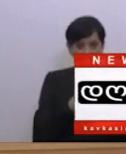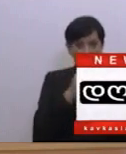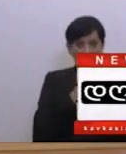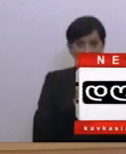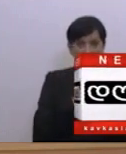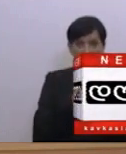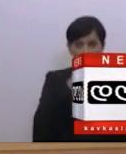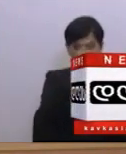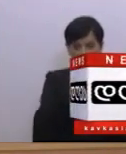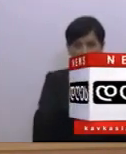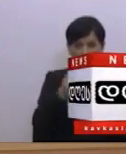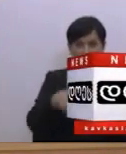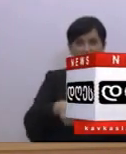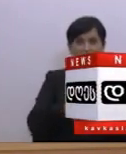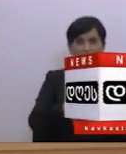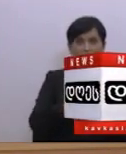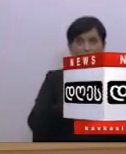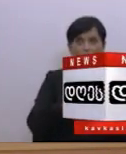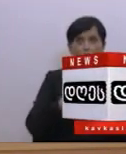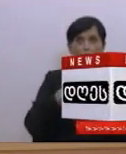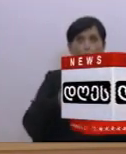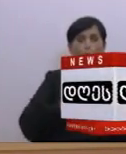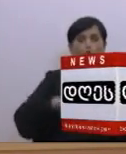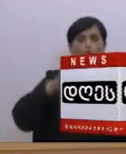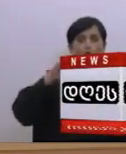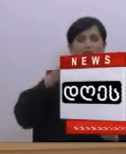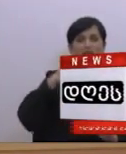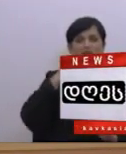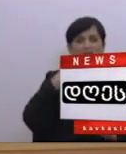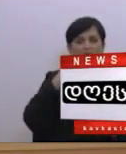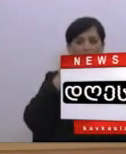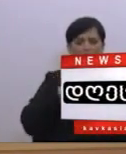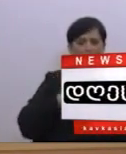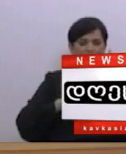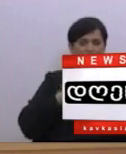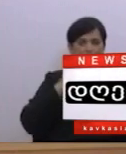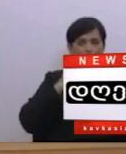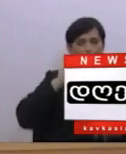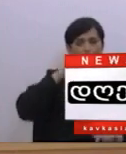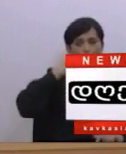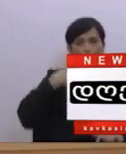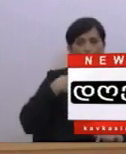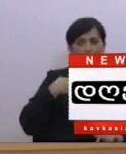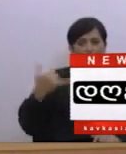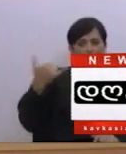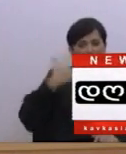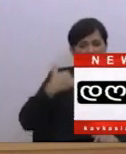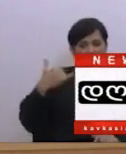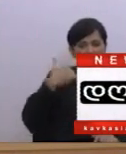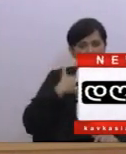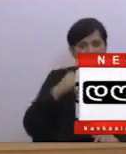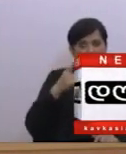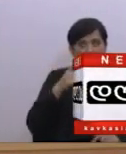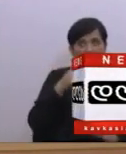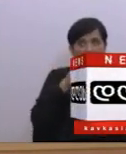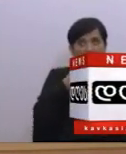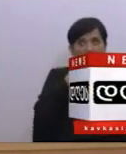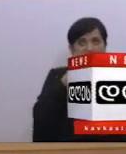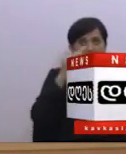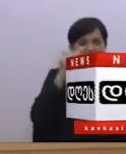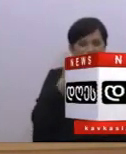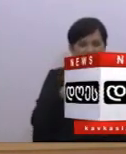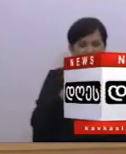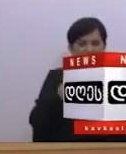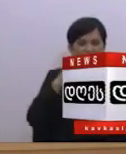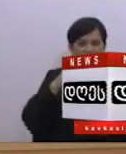ადამიანების დასახმარებლად, 83 წლის აცრემლებული მოხუცი მე რატომ ირეკავს, რომ დაემარხა სახლი,